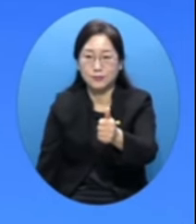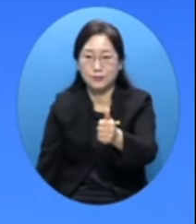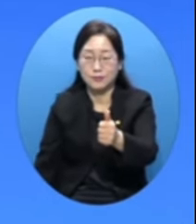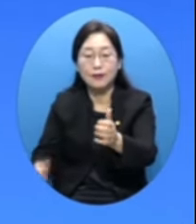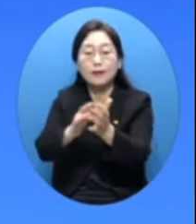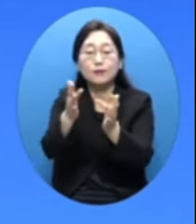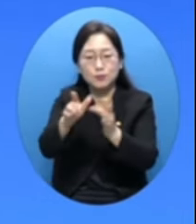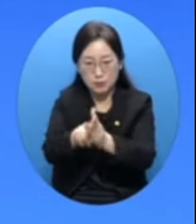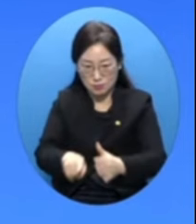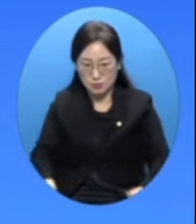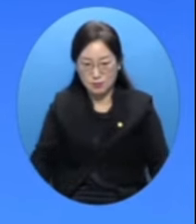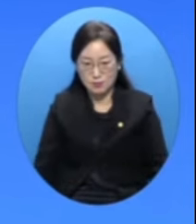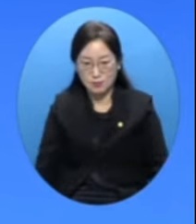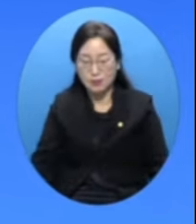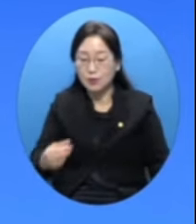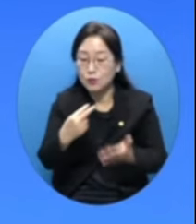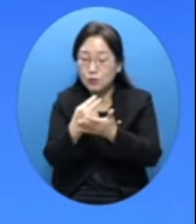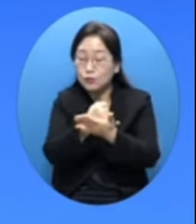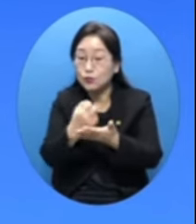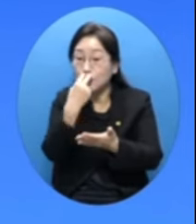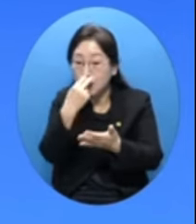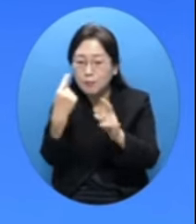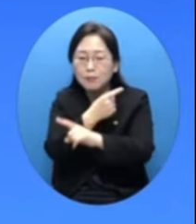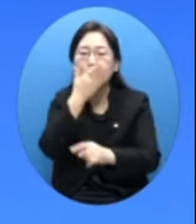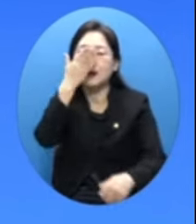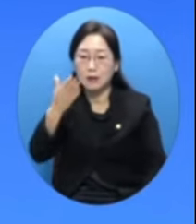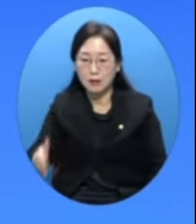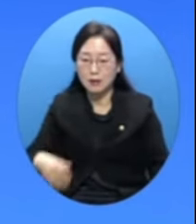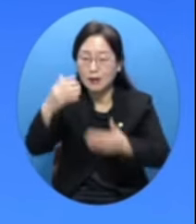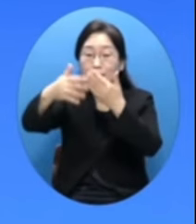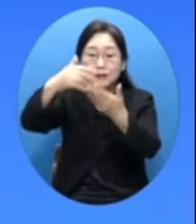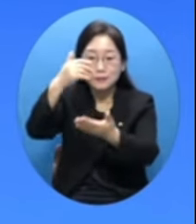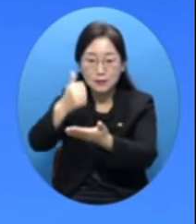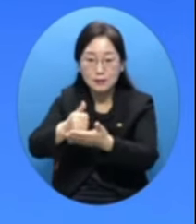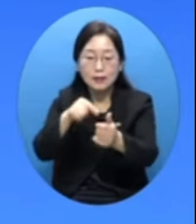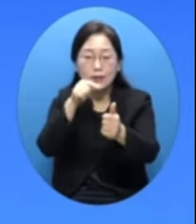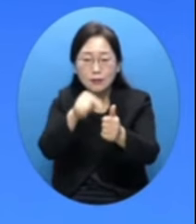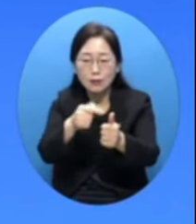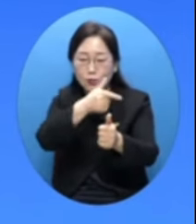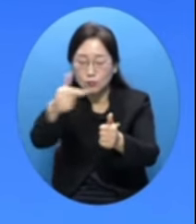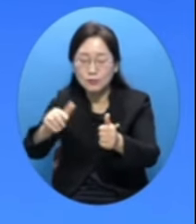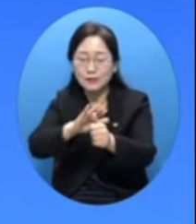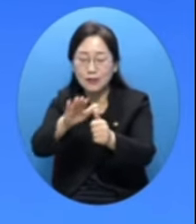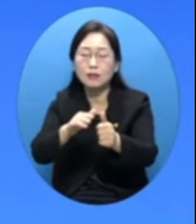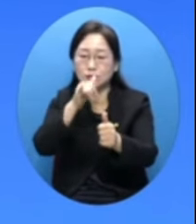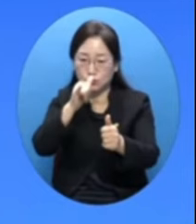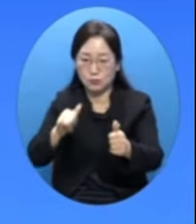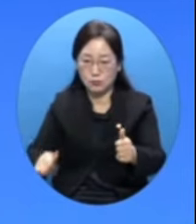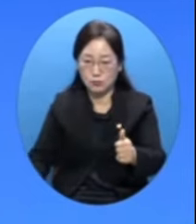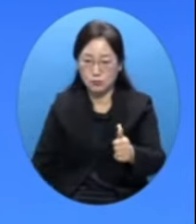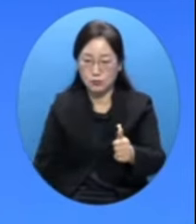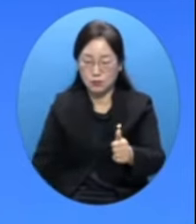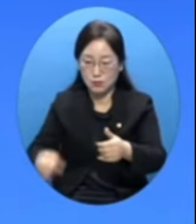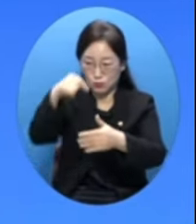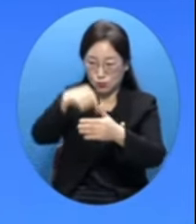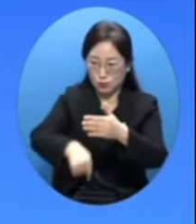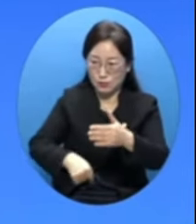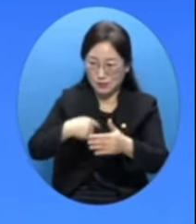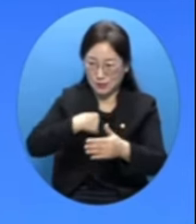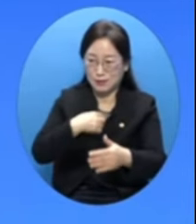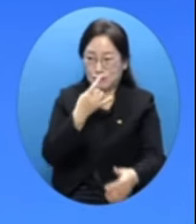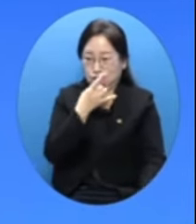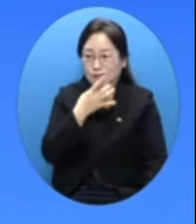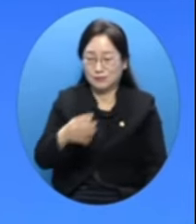예수 믿으면 내 운명이 달라질 거야. 하나님이 너를 너무나 사랑하고 계셔. 그는 속으로 거부감이 생겼습니다.